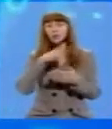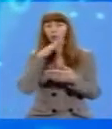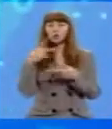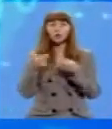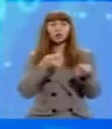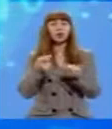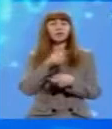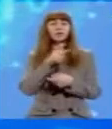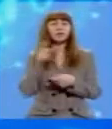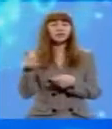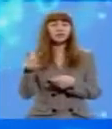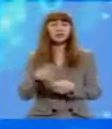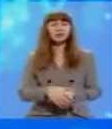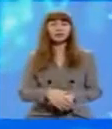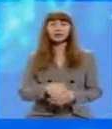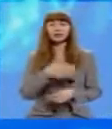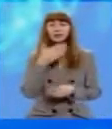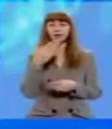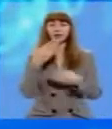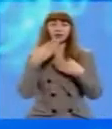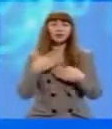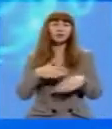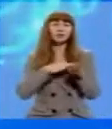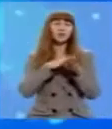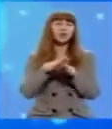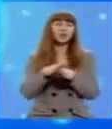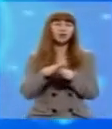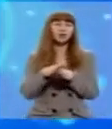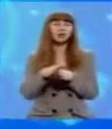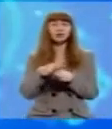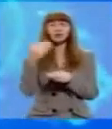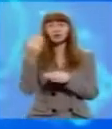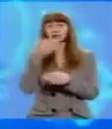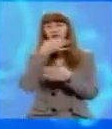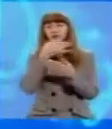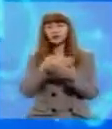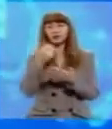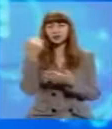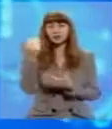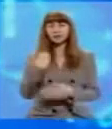орындаған бірқатар шенеуніктің жұмысын сынға алды. Сондай шенеуніктер президенттің ұсынына ілікті.